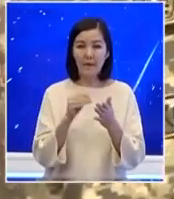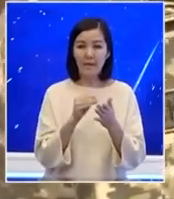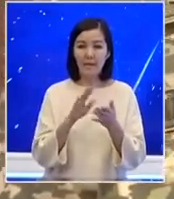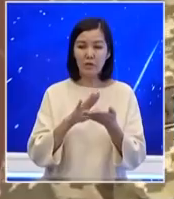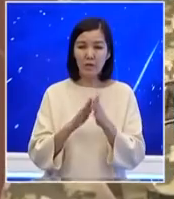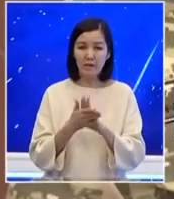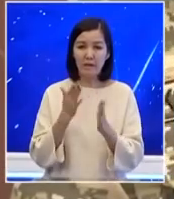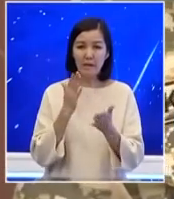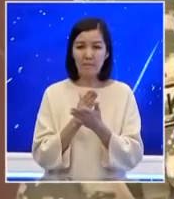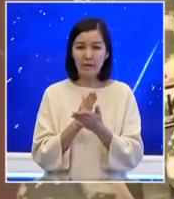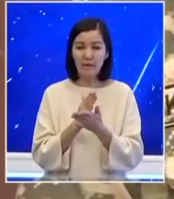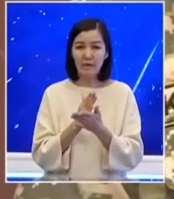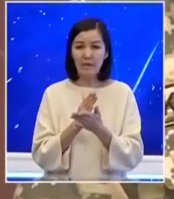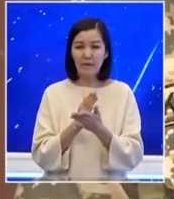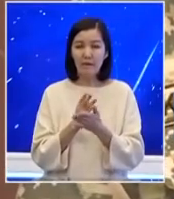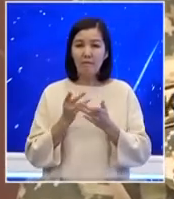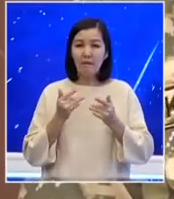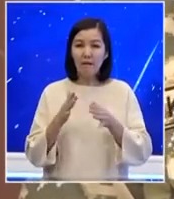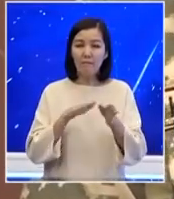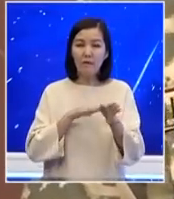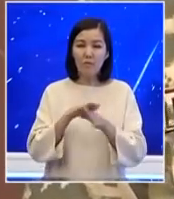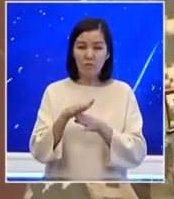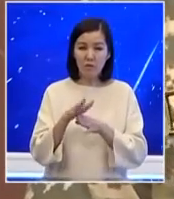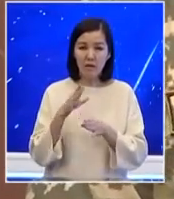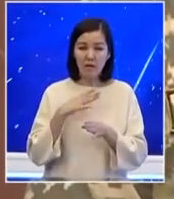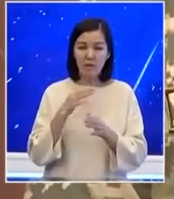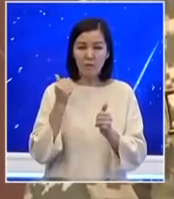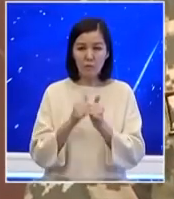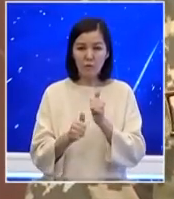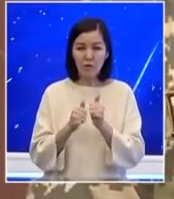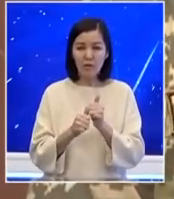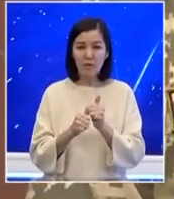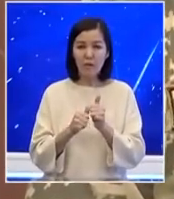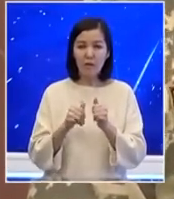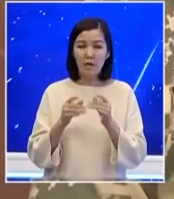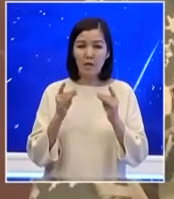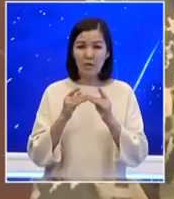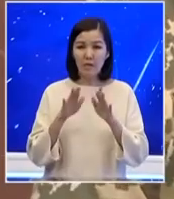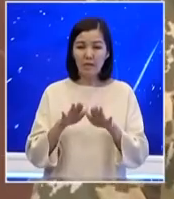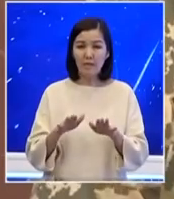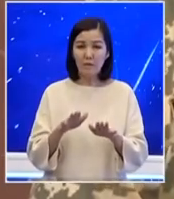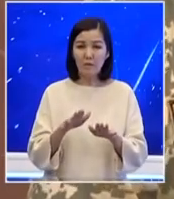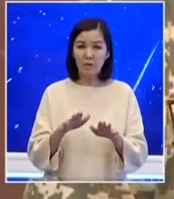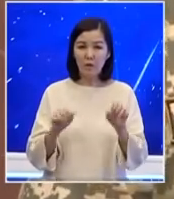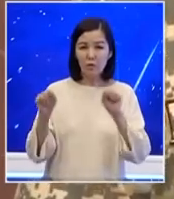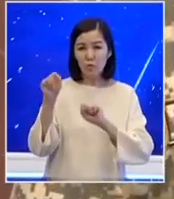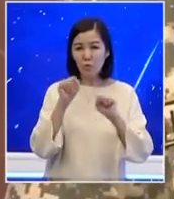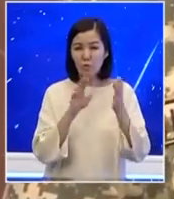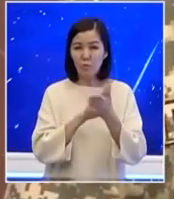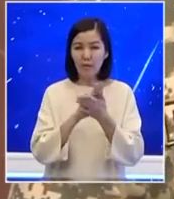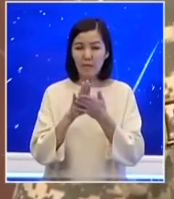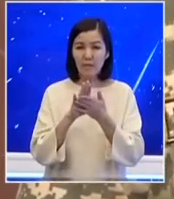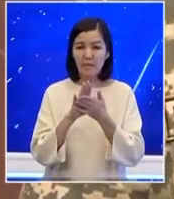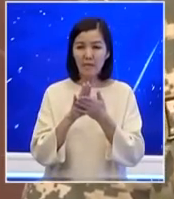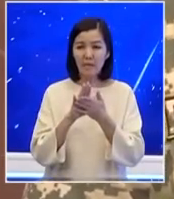талаптар орындалған. Айта кететін болсақ, күнделікті жататын жерлеріне дезинфекция жасалынады. Тағы да